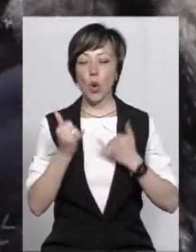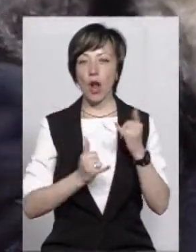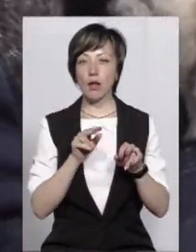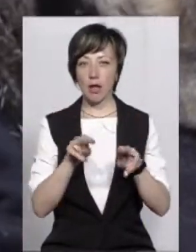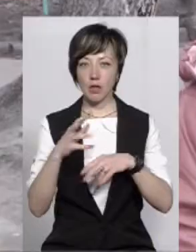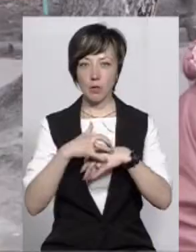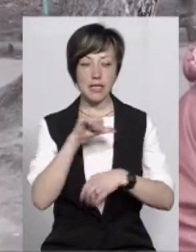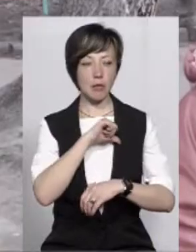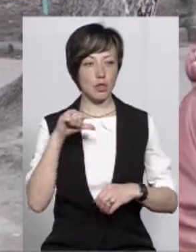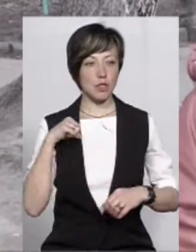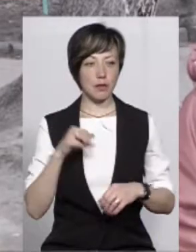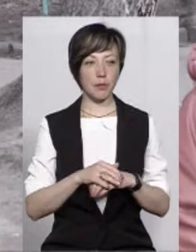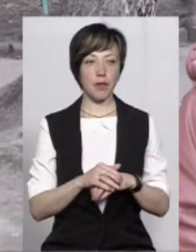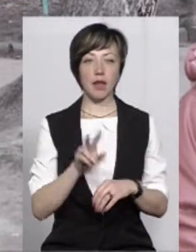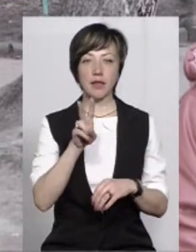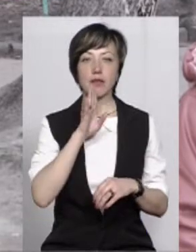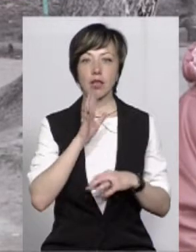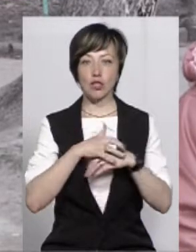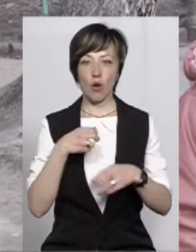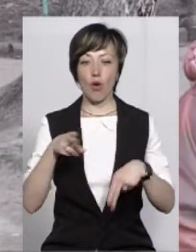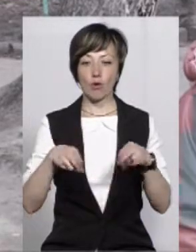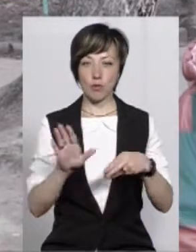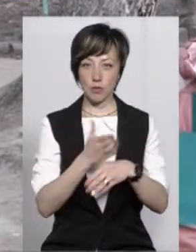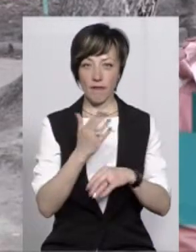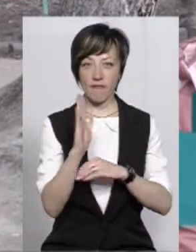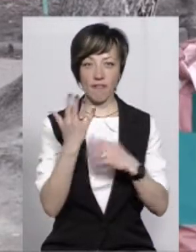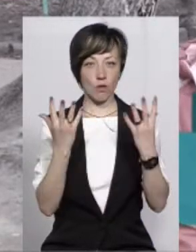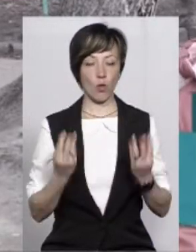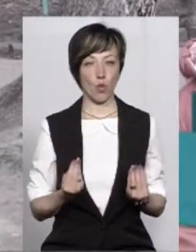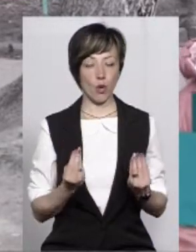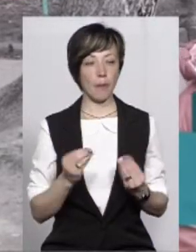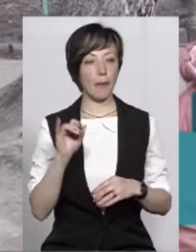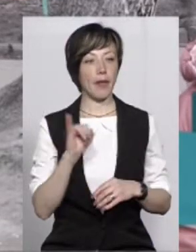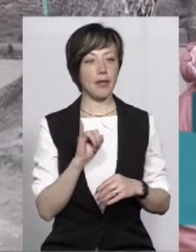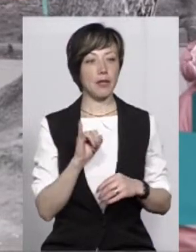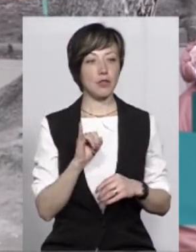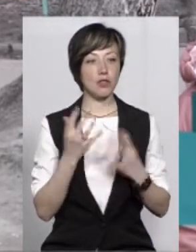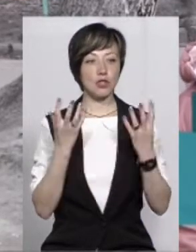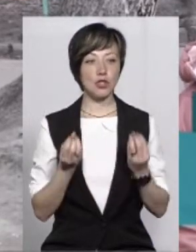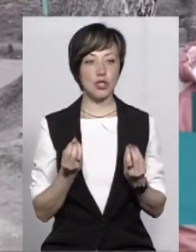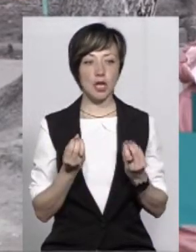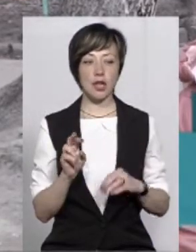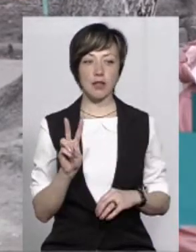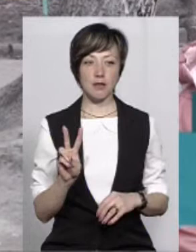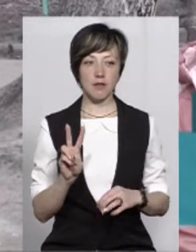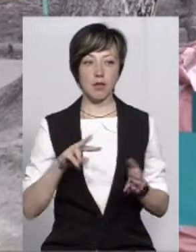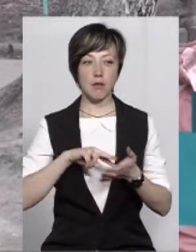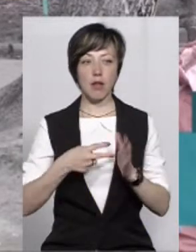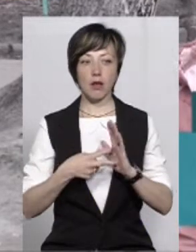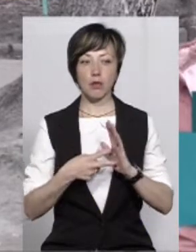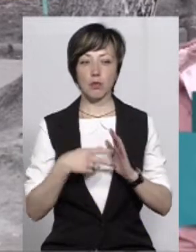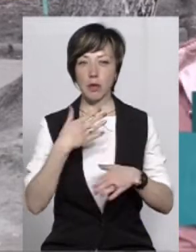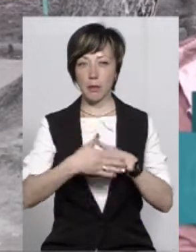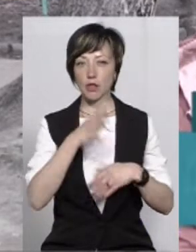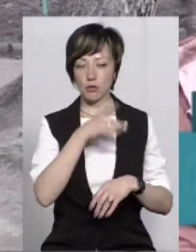котами самостійно. Дві кішечки ми стерилізували в вівторок і ще дві плануємо